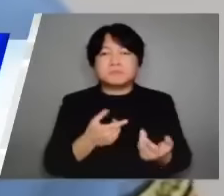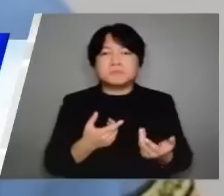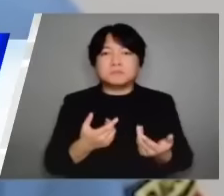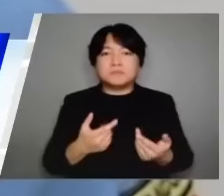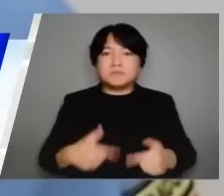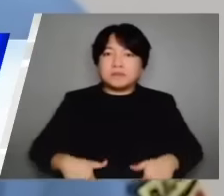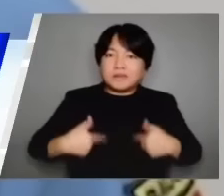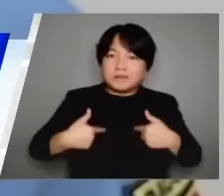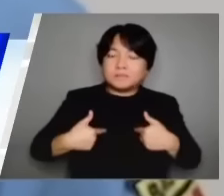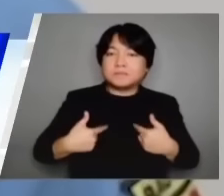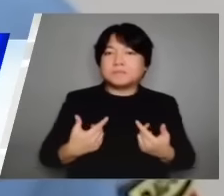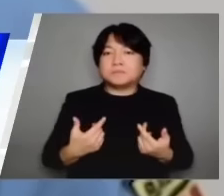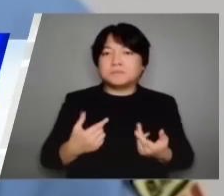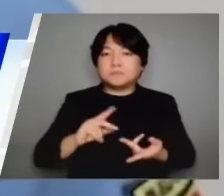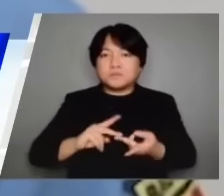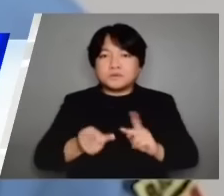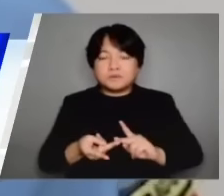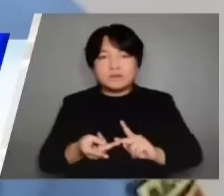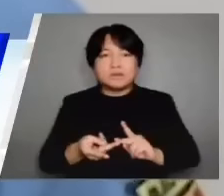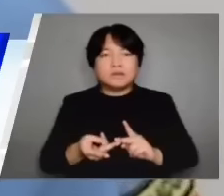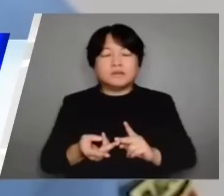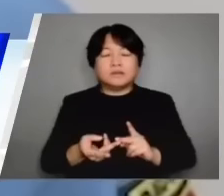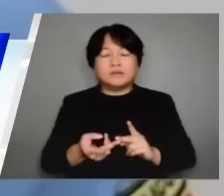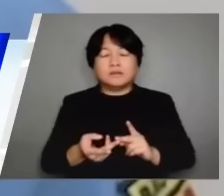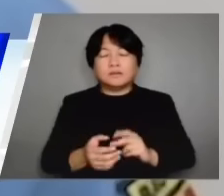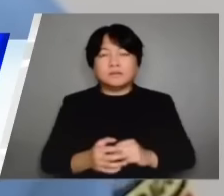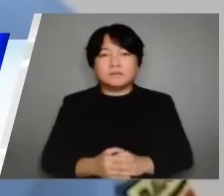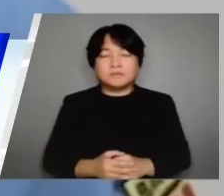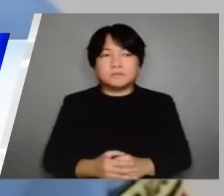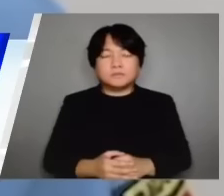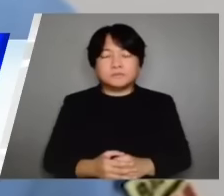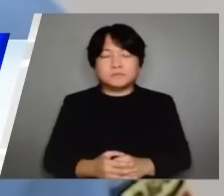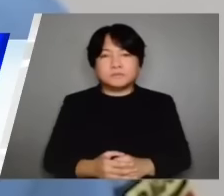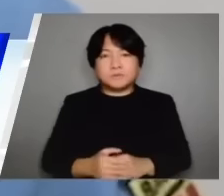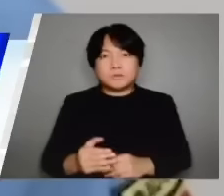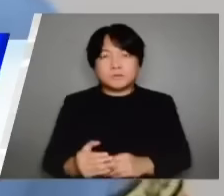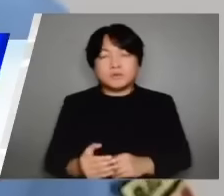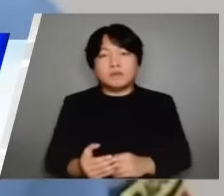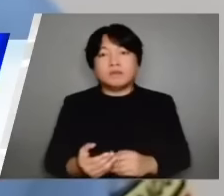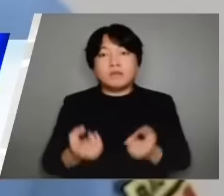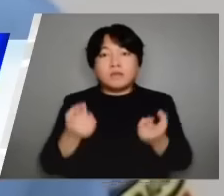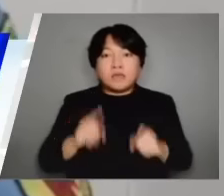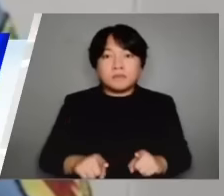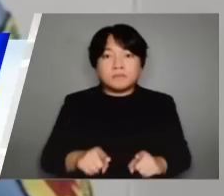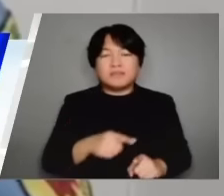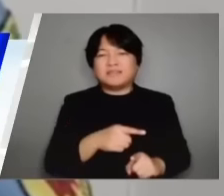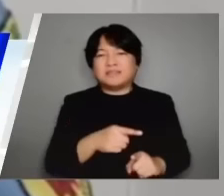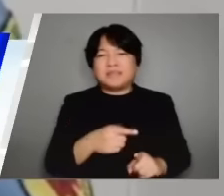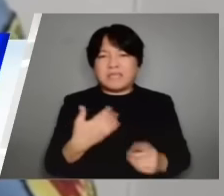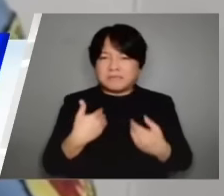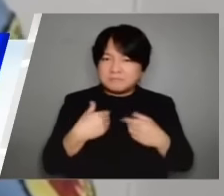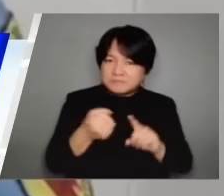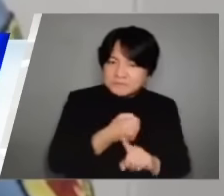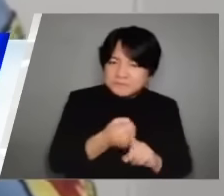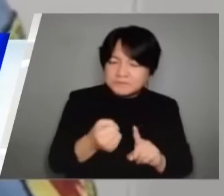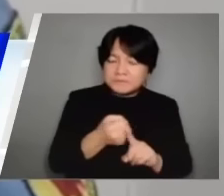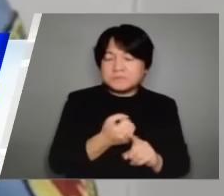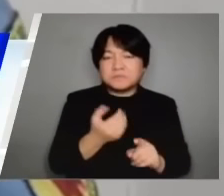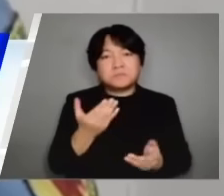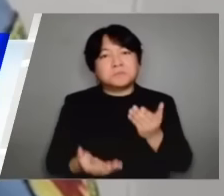Aga naghalin ang Aton ng suspect gulpe lang siya nagbalik paghapon so Siguro